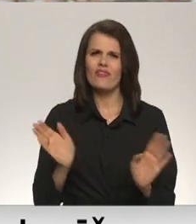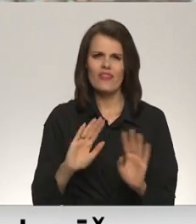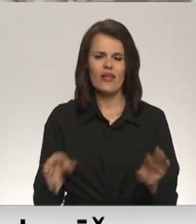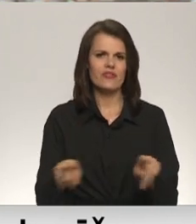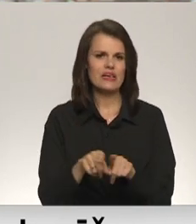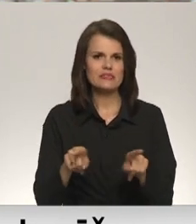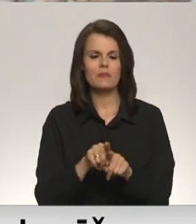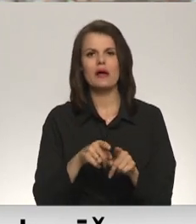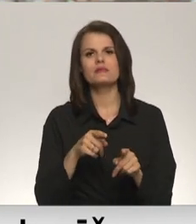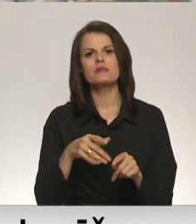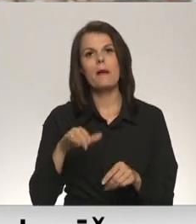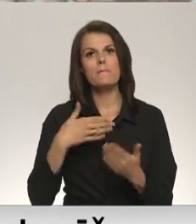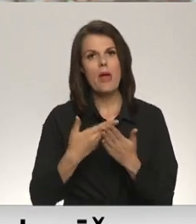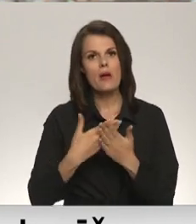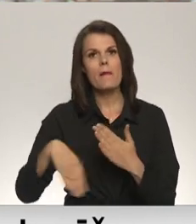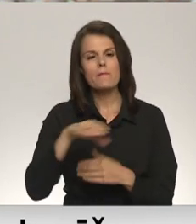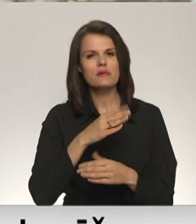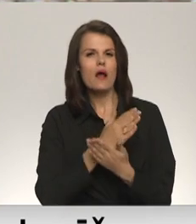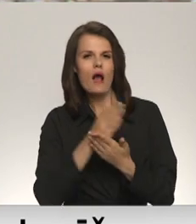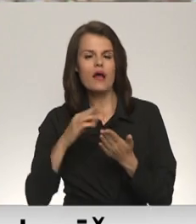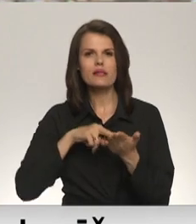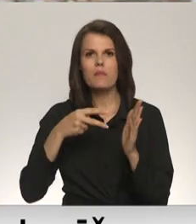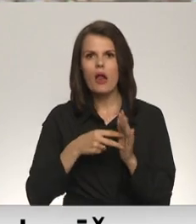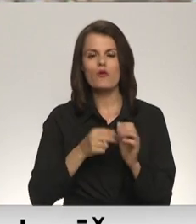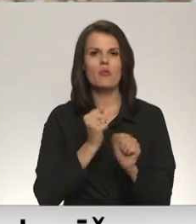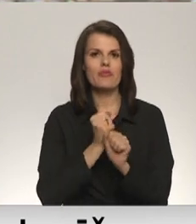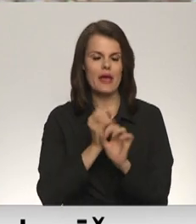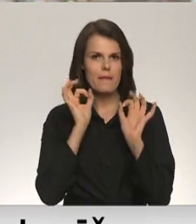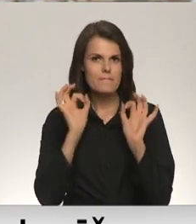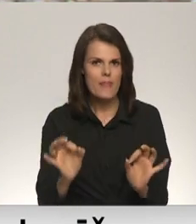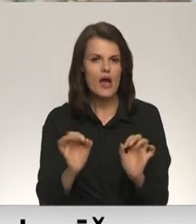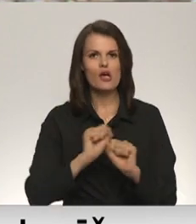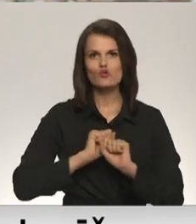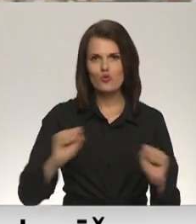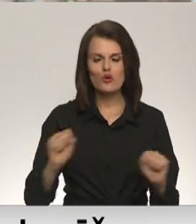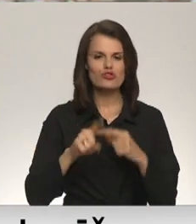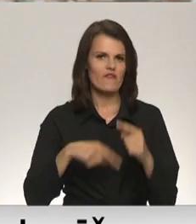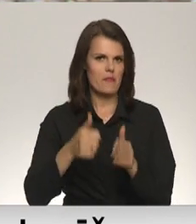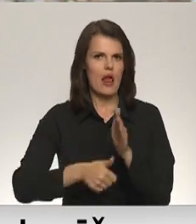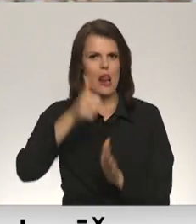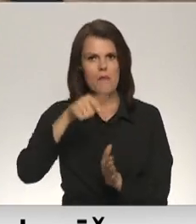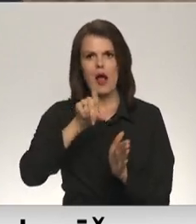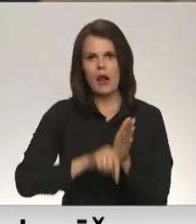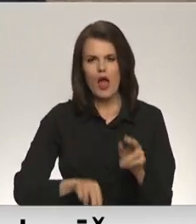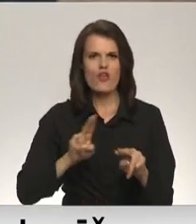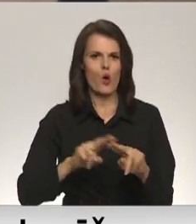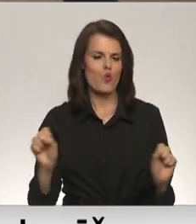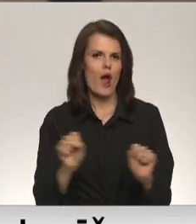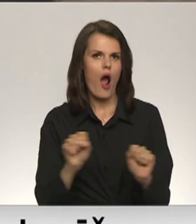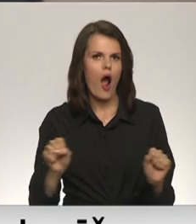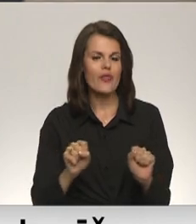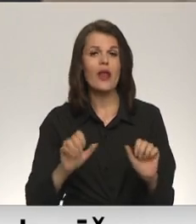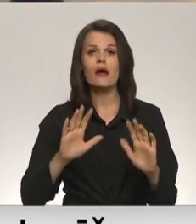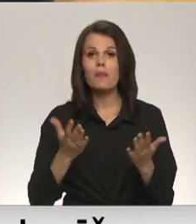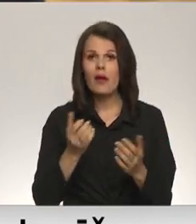pats stāsts par to, ka, ja mēs darām pareizi pirmajā reizē un droši, tas vienmēr ir labāk un lētāk un arī ātrāk. Bet